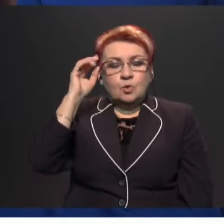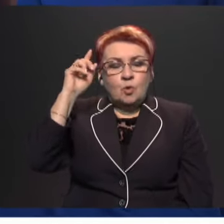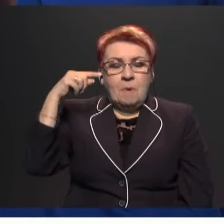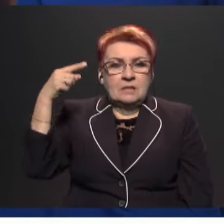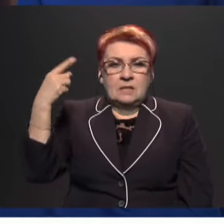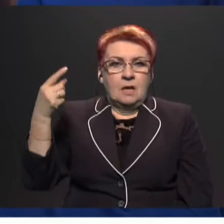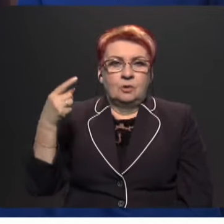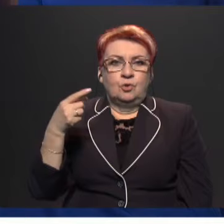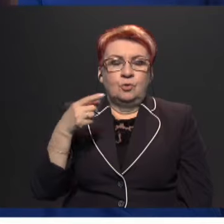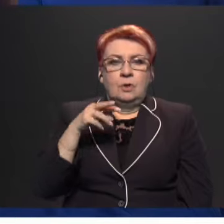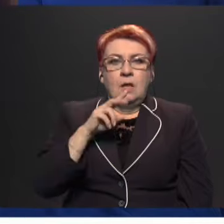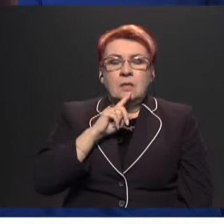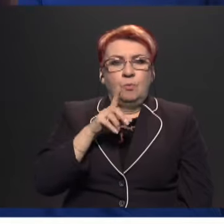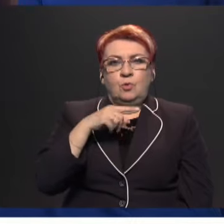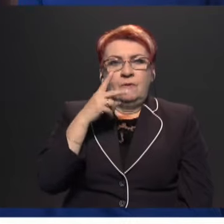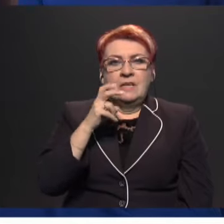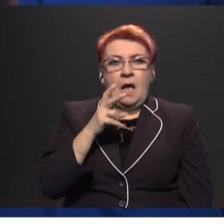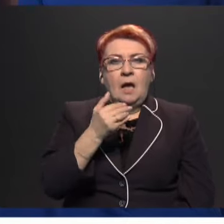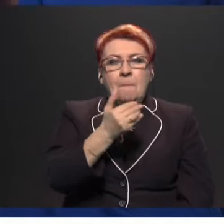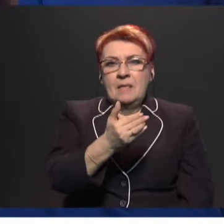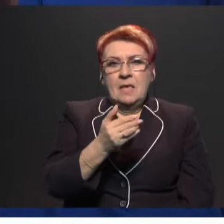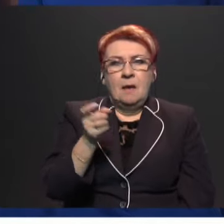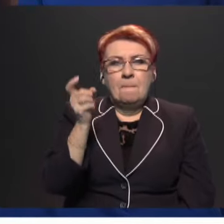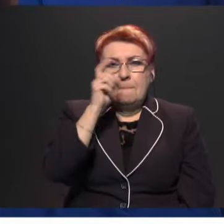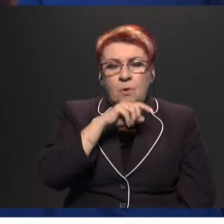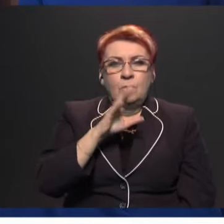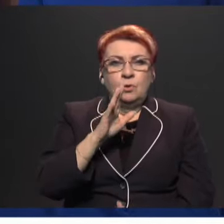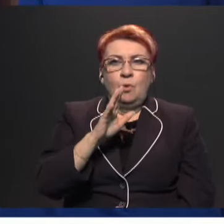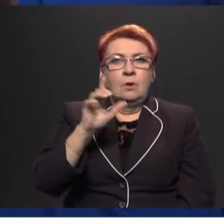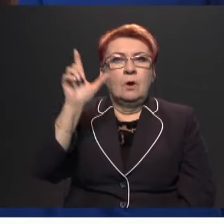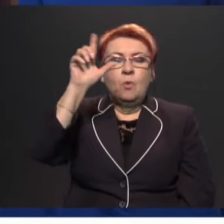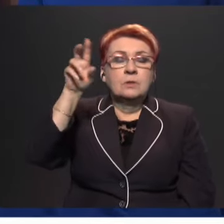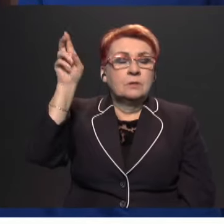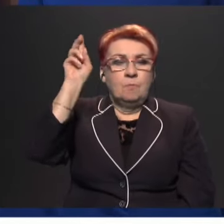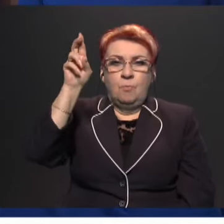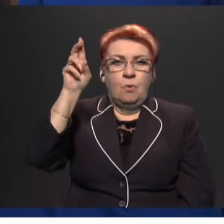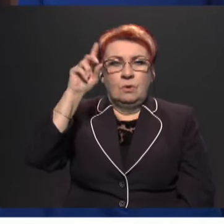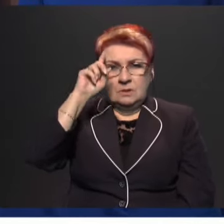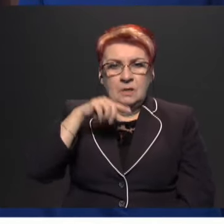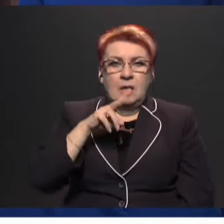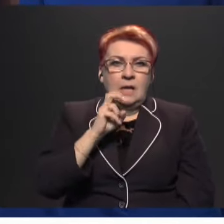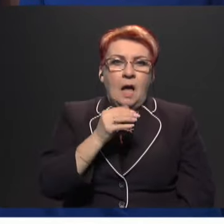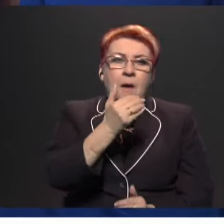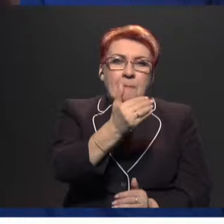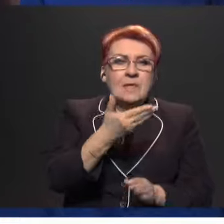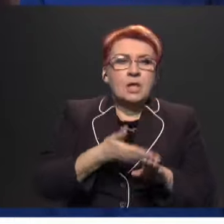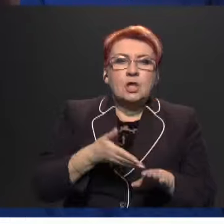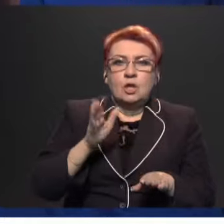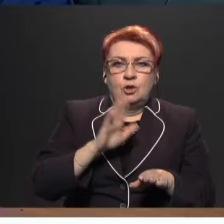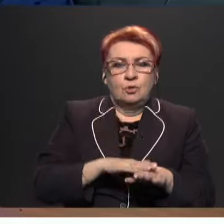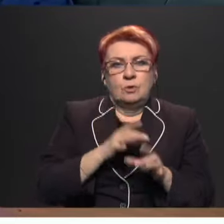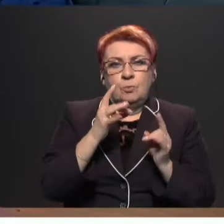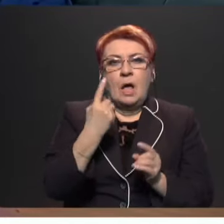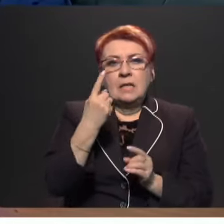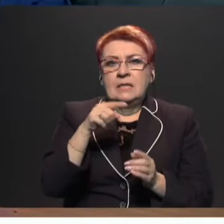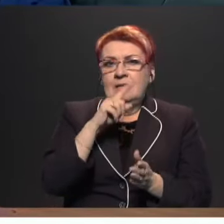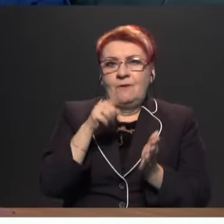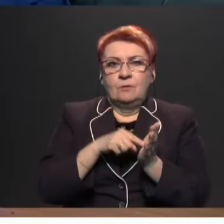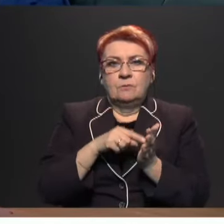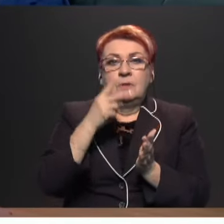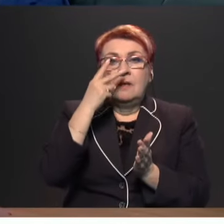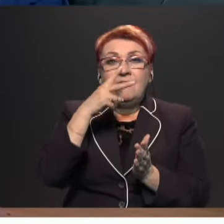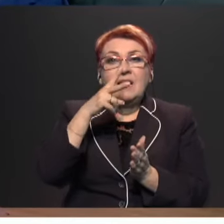говорить, как мне плохо. Ну, как говорится, только Господу Богу известно, как мне тяжело. Просто один вопрос. Видят